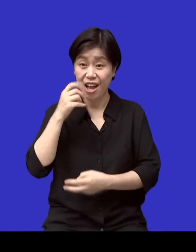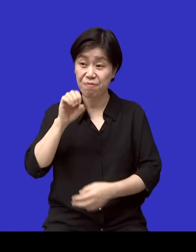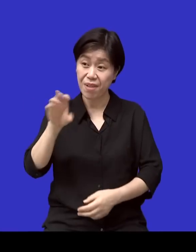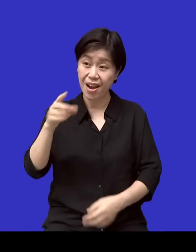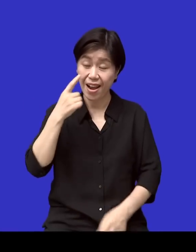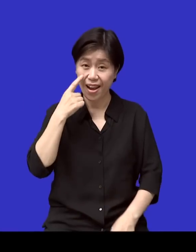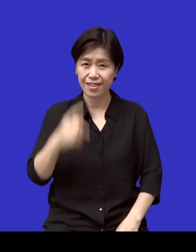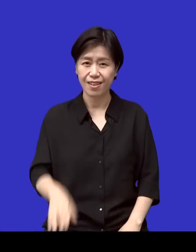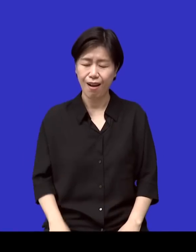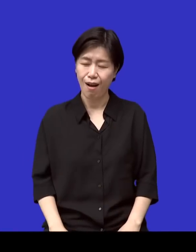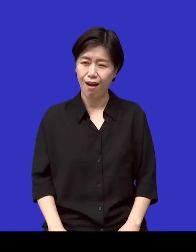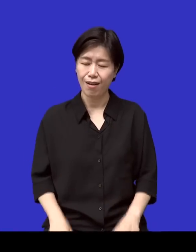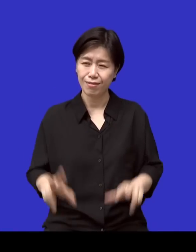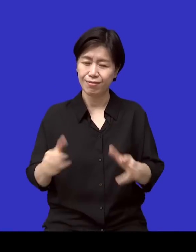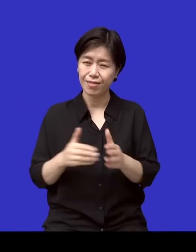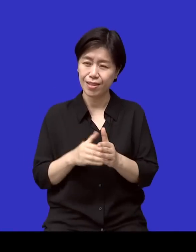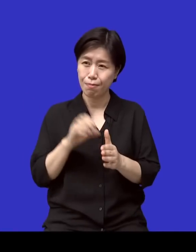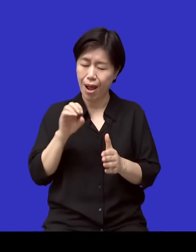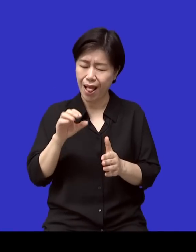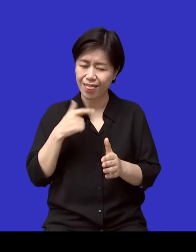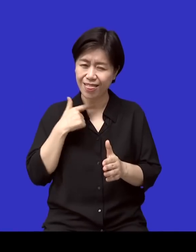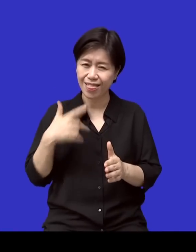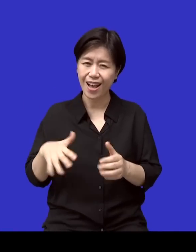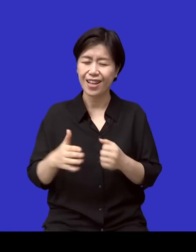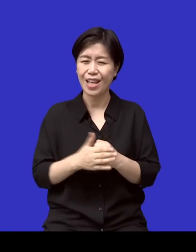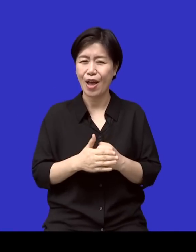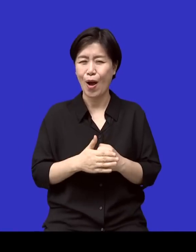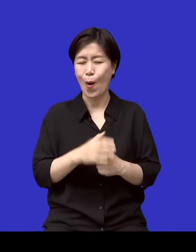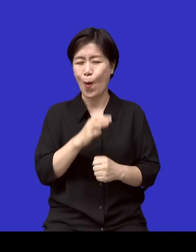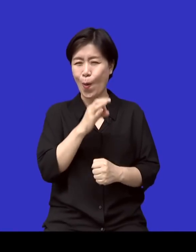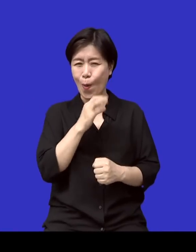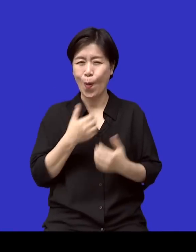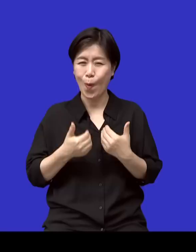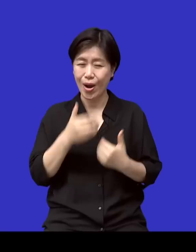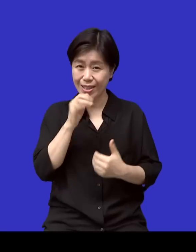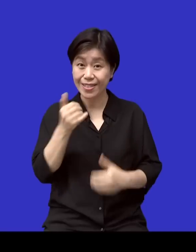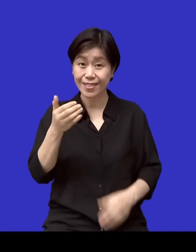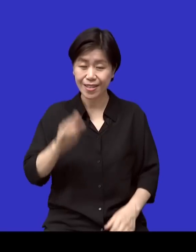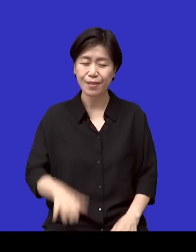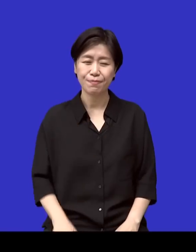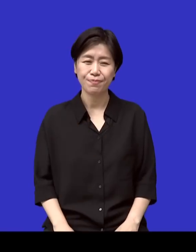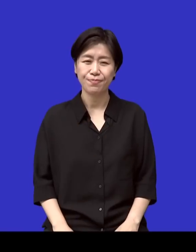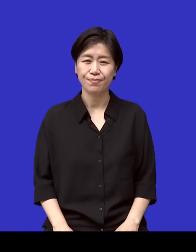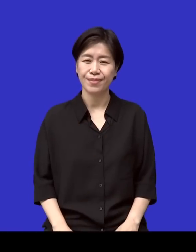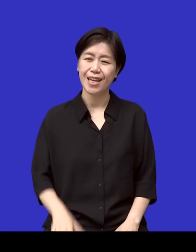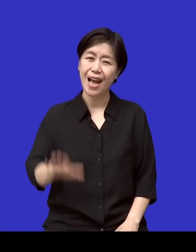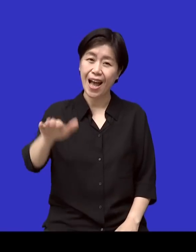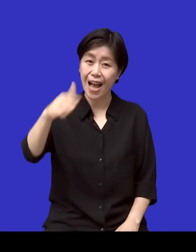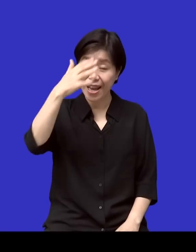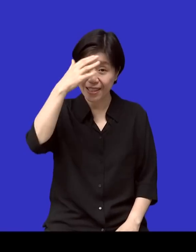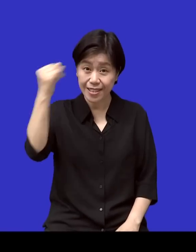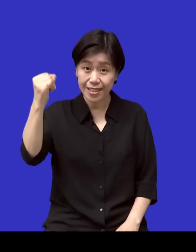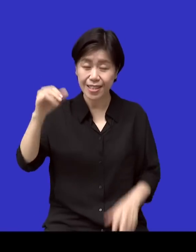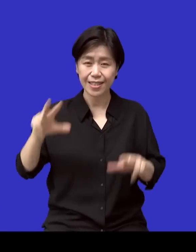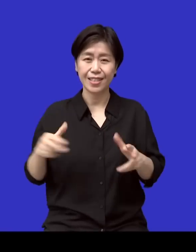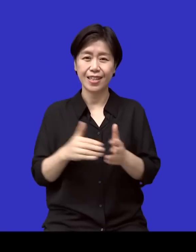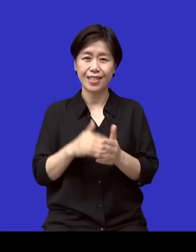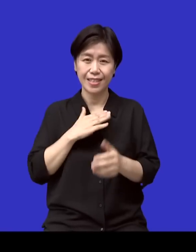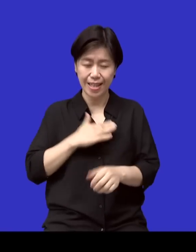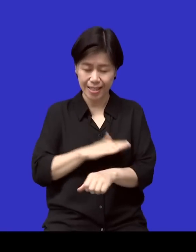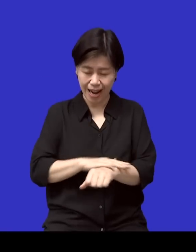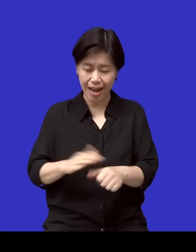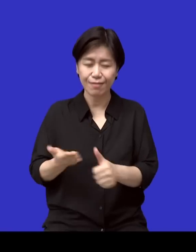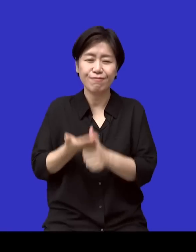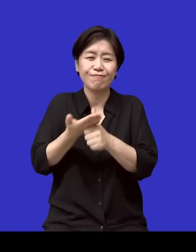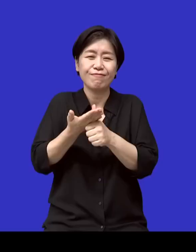안 해봐서 어색하긴 한데. 네. 할머니, 이때껏 나를 정말 이렇게까지 키워주셔서 너무